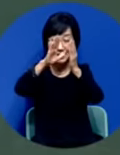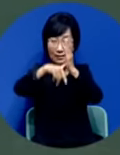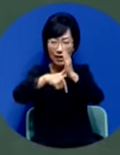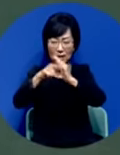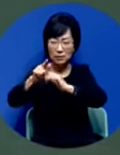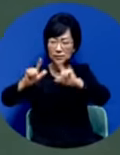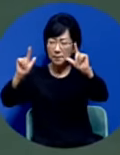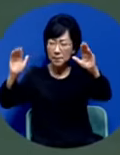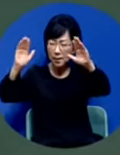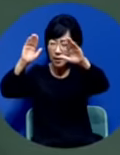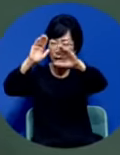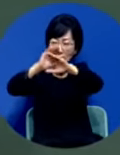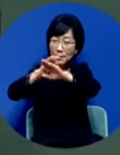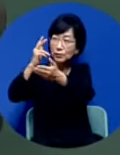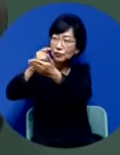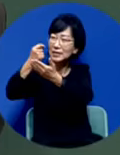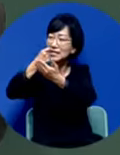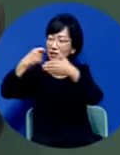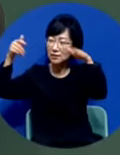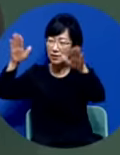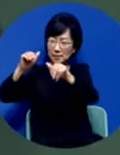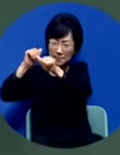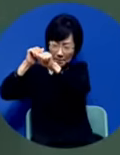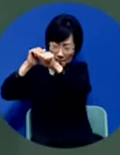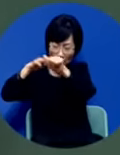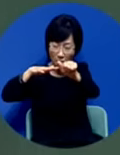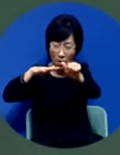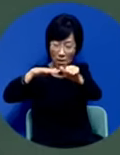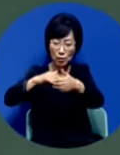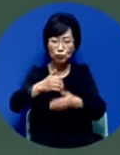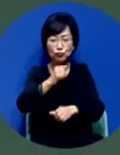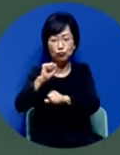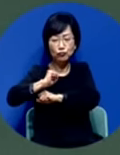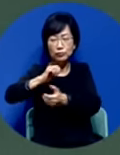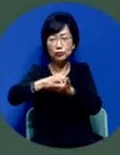5천 친일이 오늘 일어나게 될 것입니다.